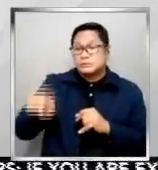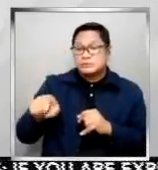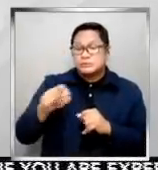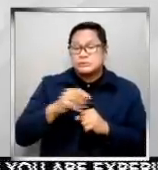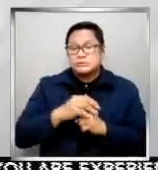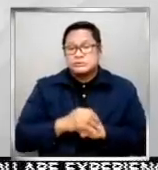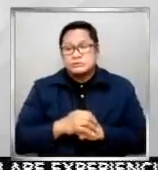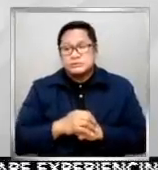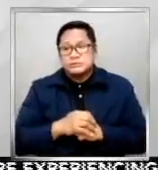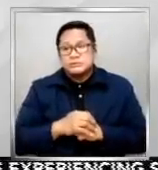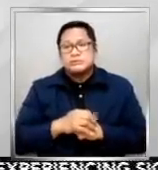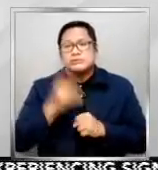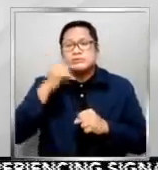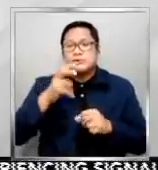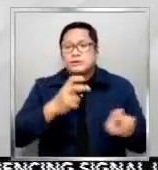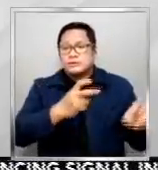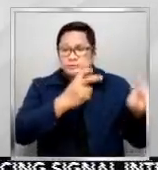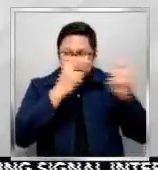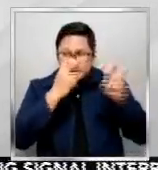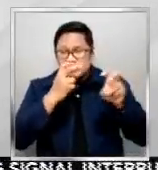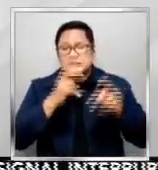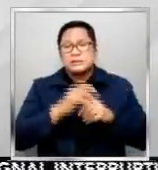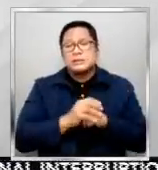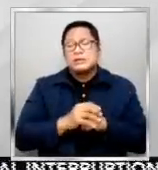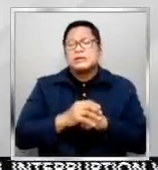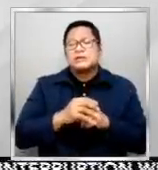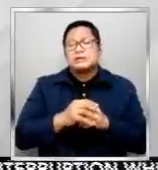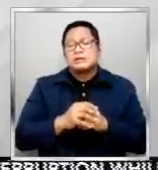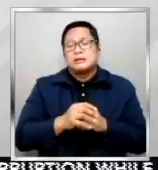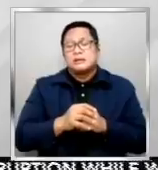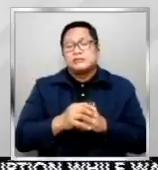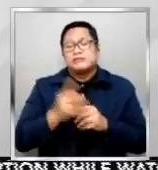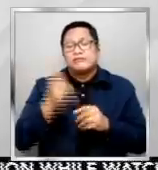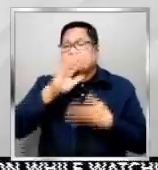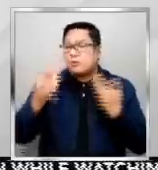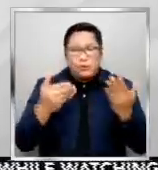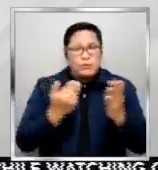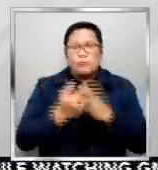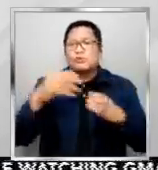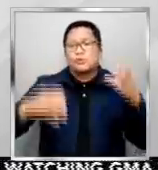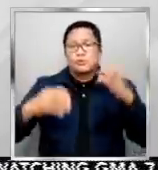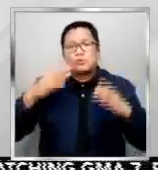sa lahat ng mga courthouse para maiwasan na maulit ang ganitong insidente.